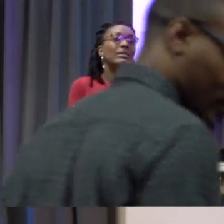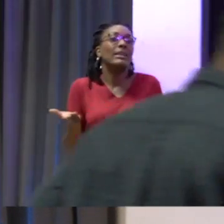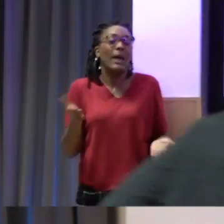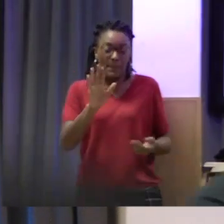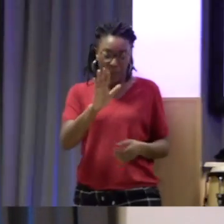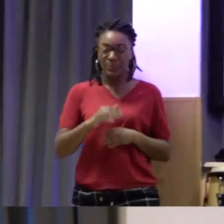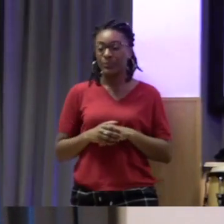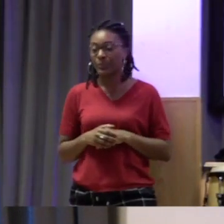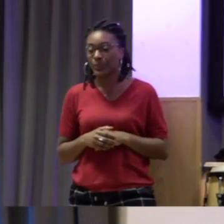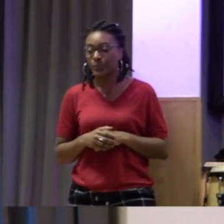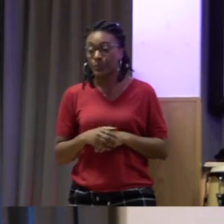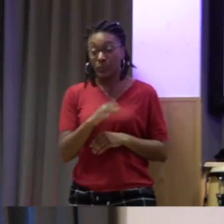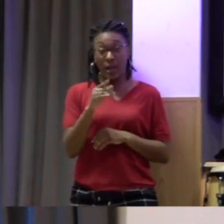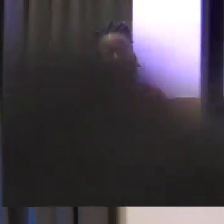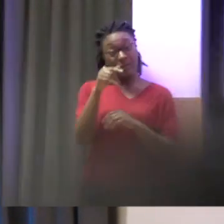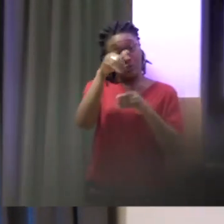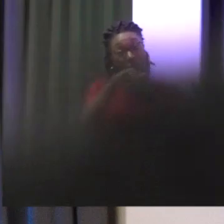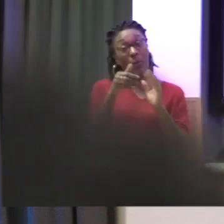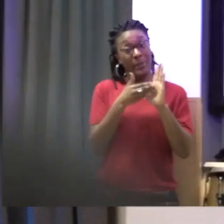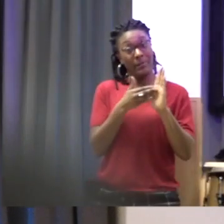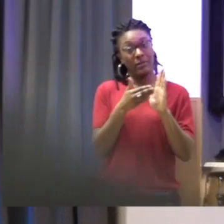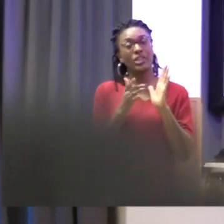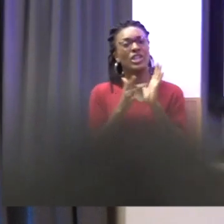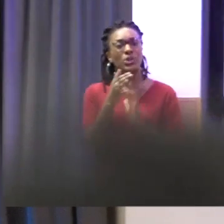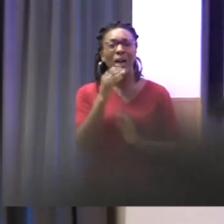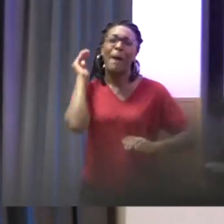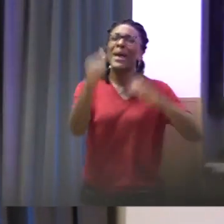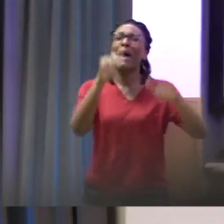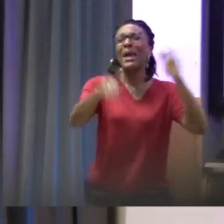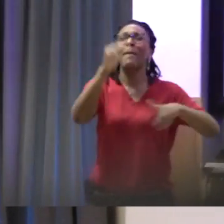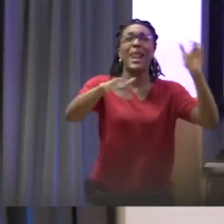Alors, il se trouve que le Seigneur, lui, plus il appelle,